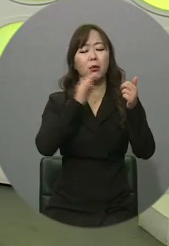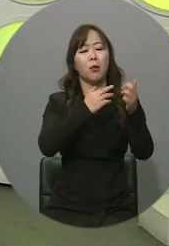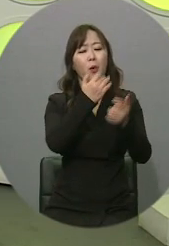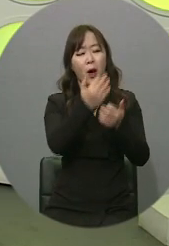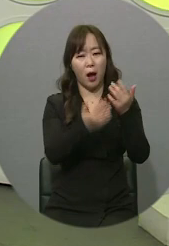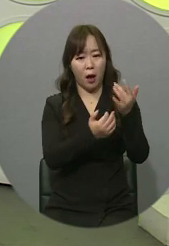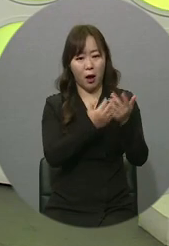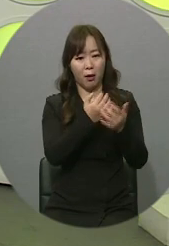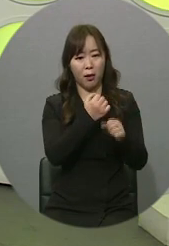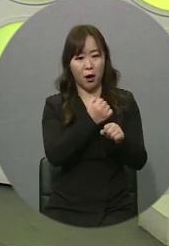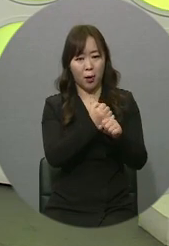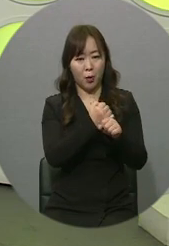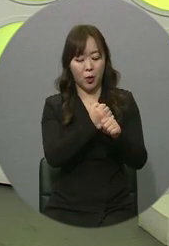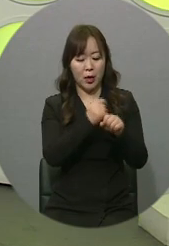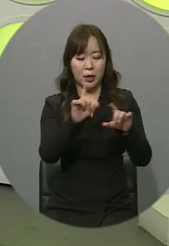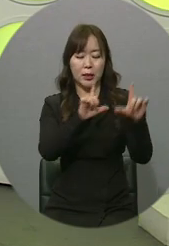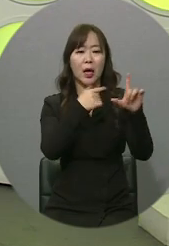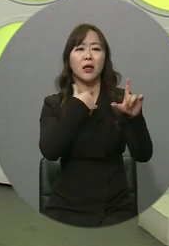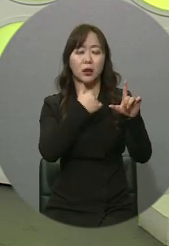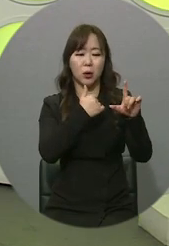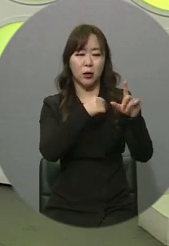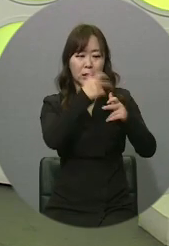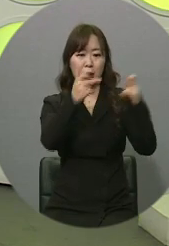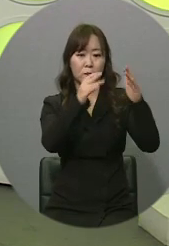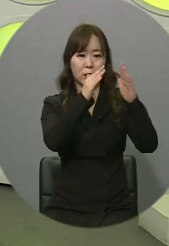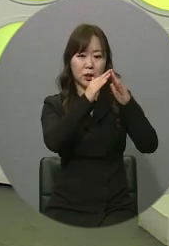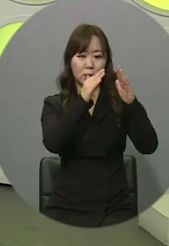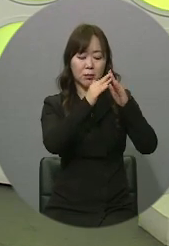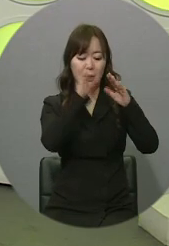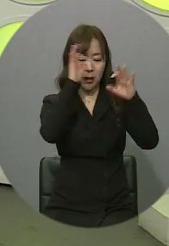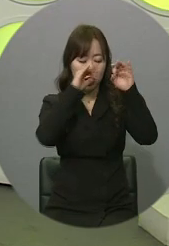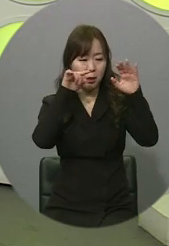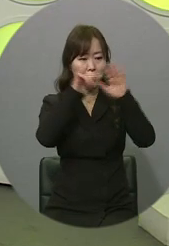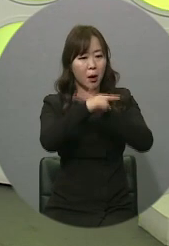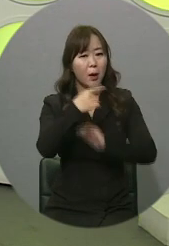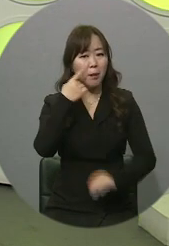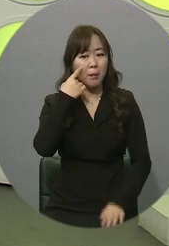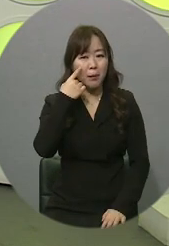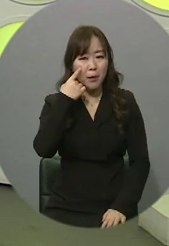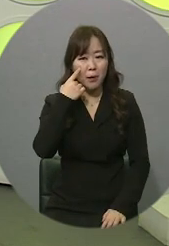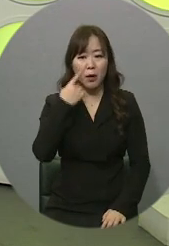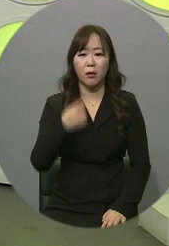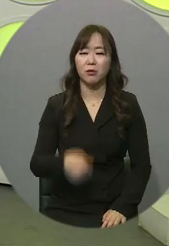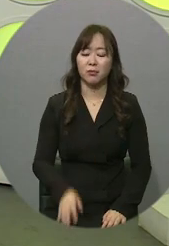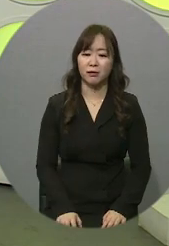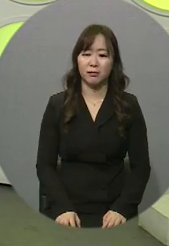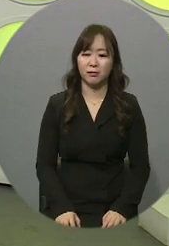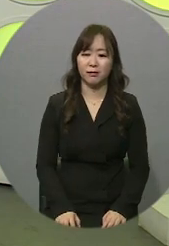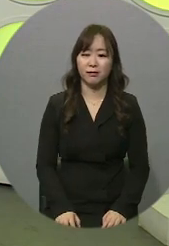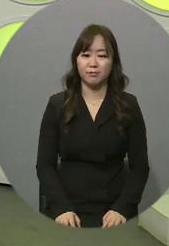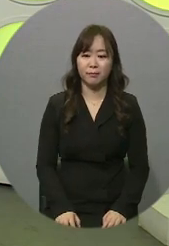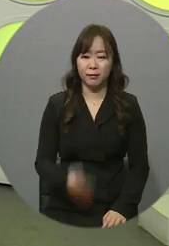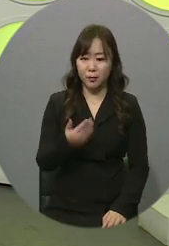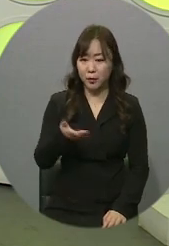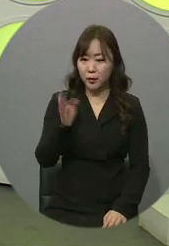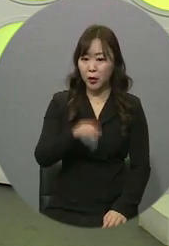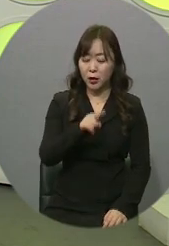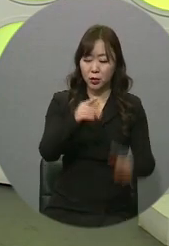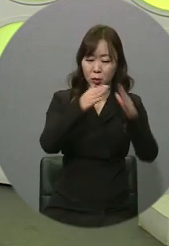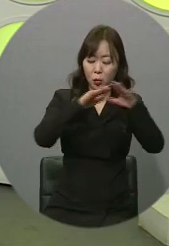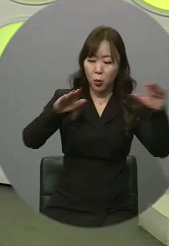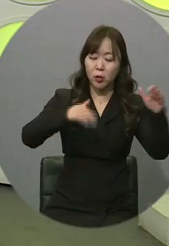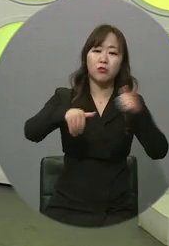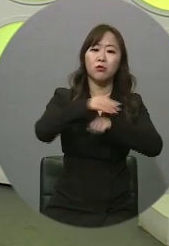화장해드리고 아버지가 사시던 산속 집에 찾아가 봤습니다. 그래도 화장해주셨네. 그런데 그 동네